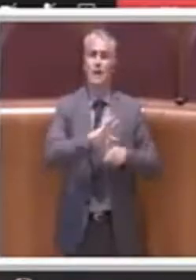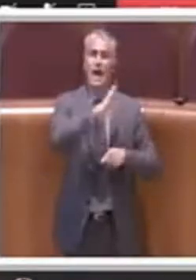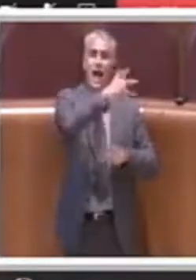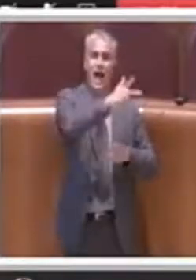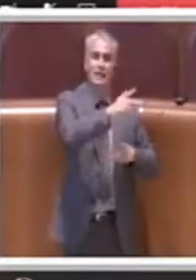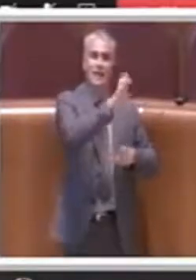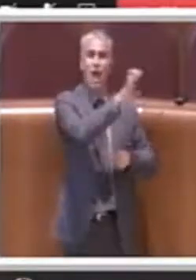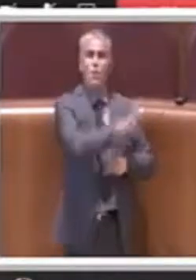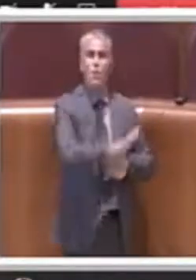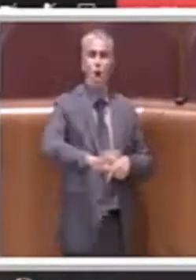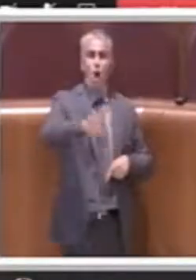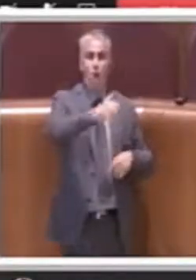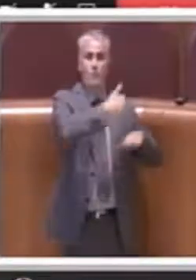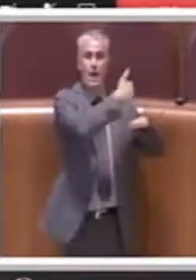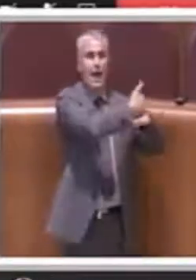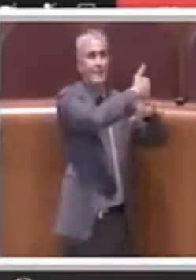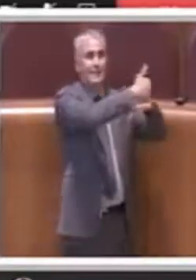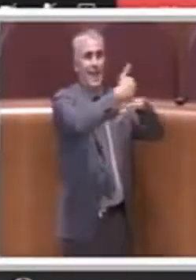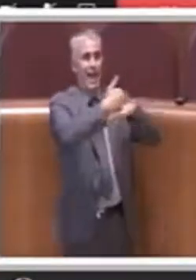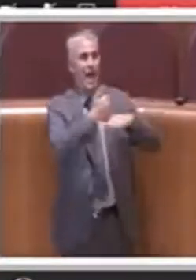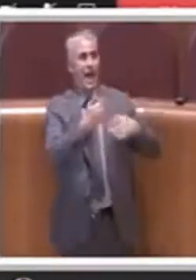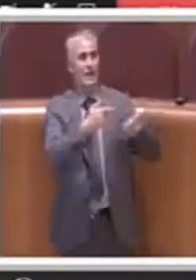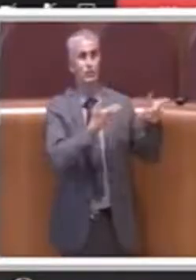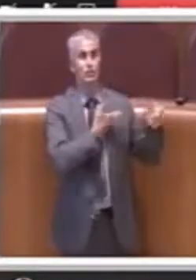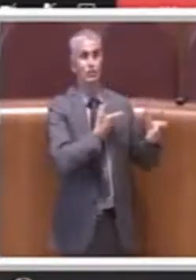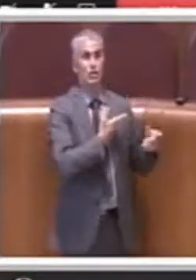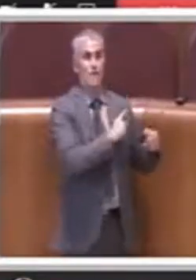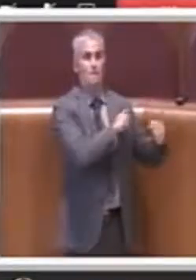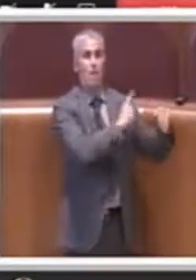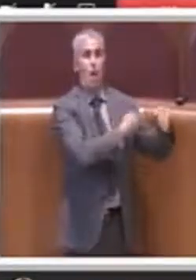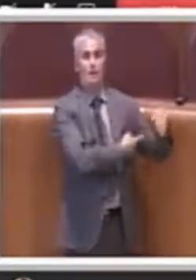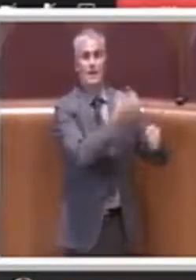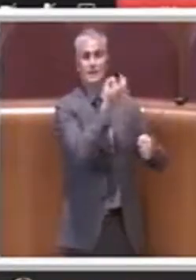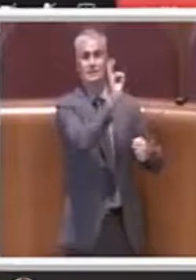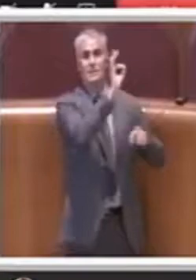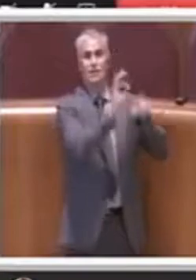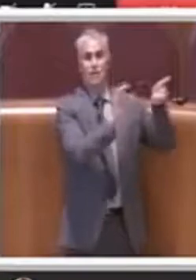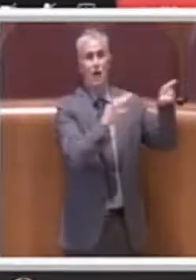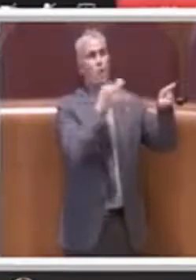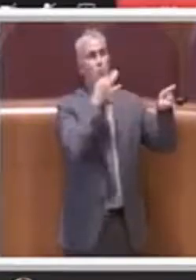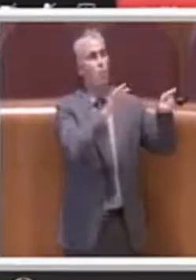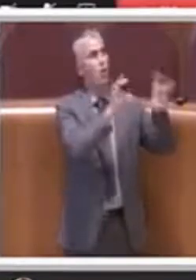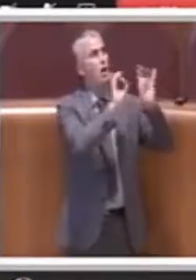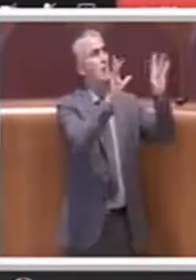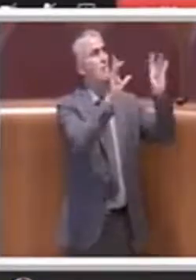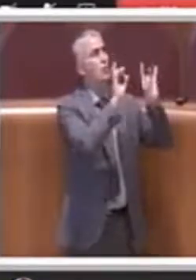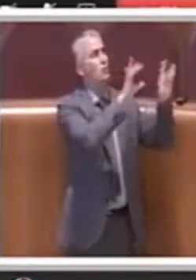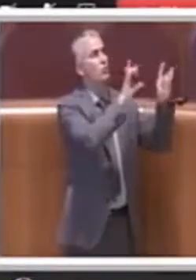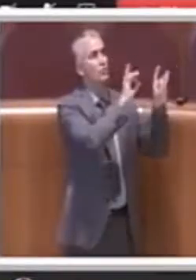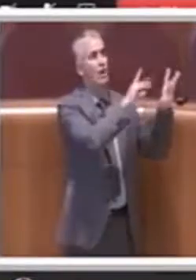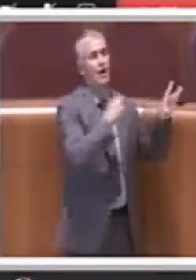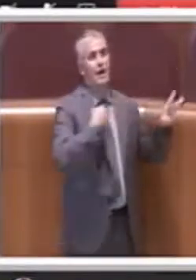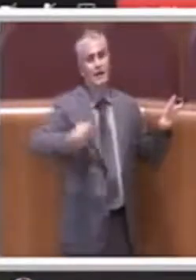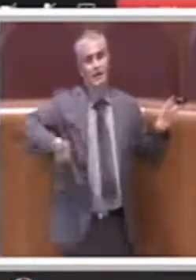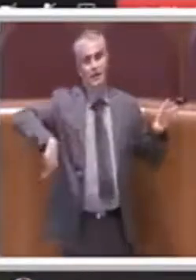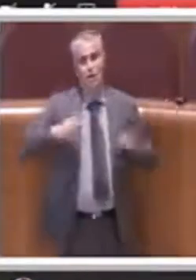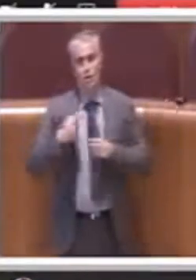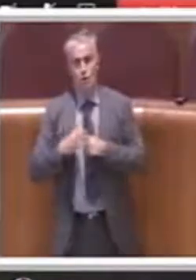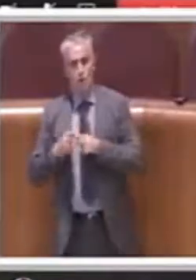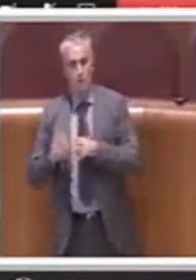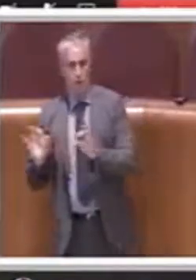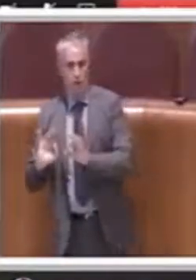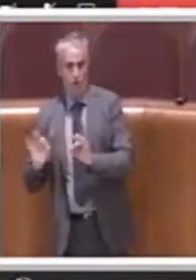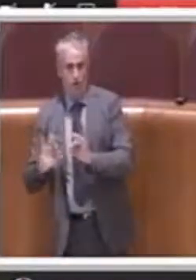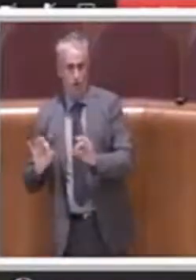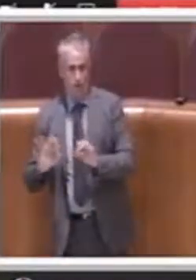si giovano già da tempo di questi poteri speciali e che gli consentono appunto di legiferare e non regolamentare, il che ha una